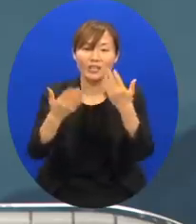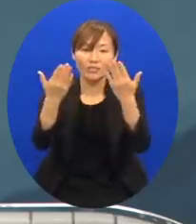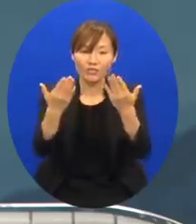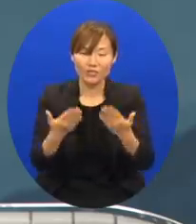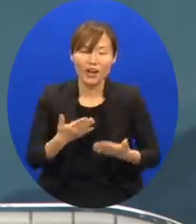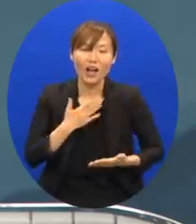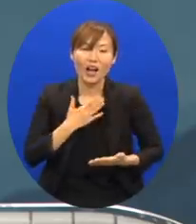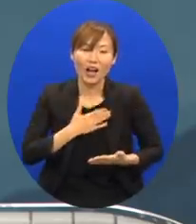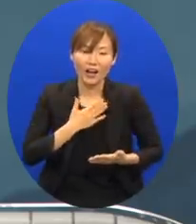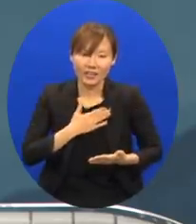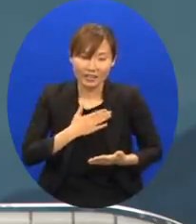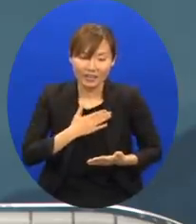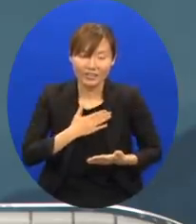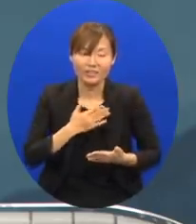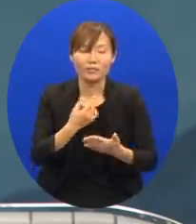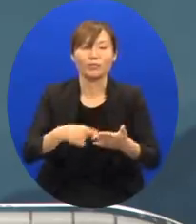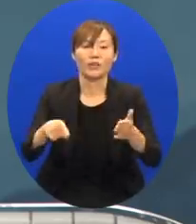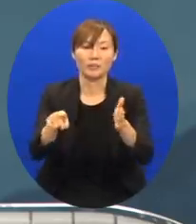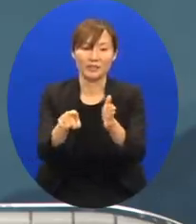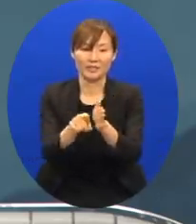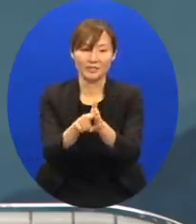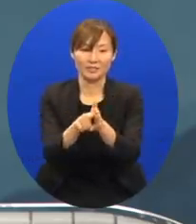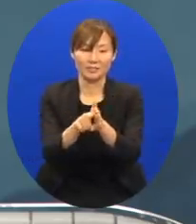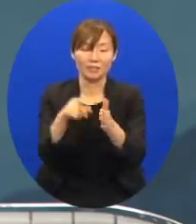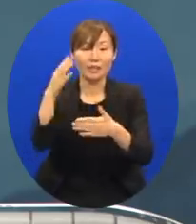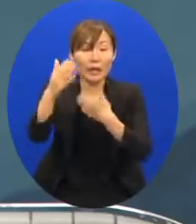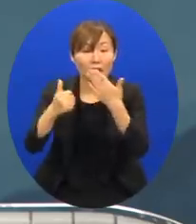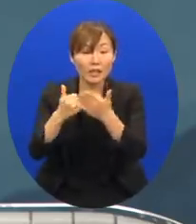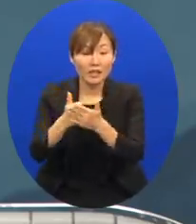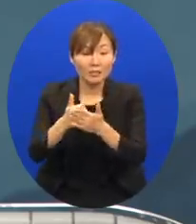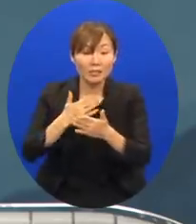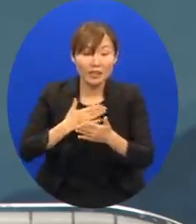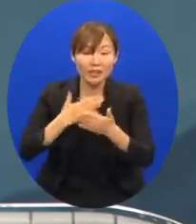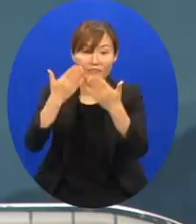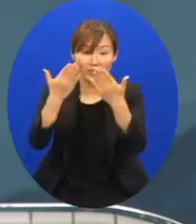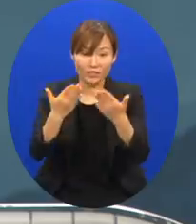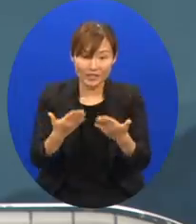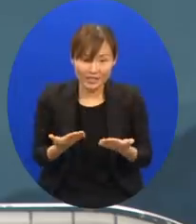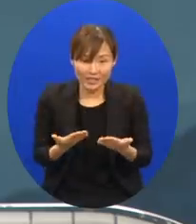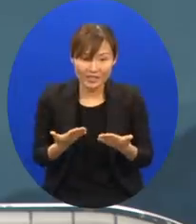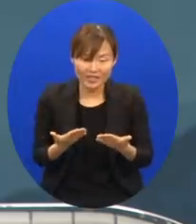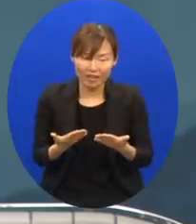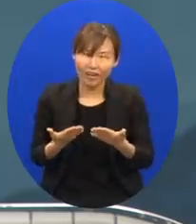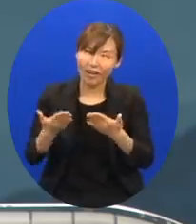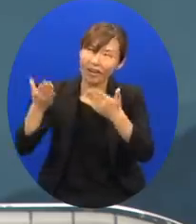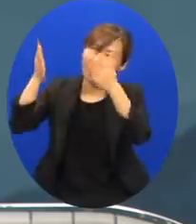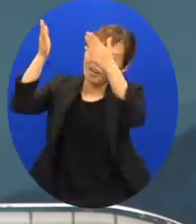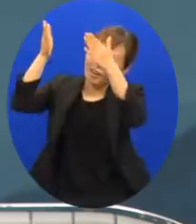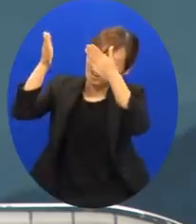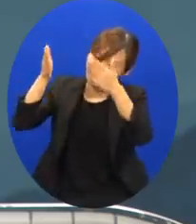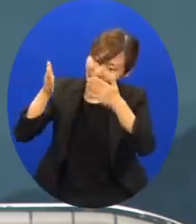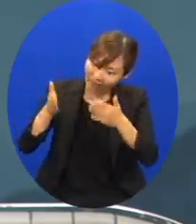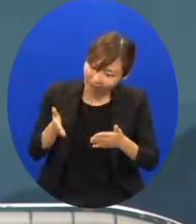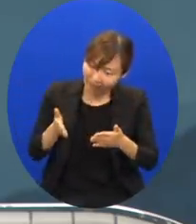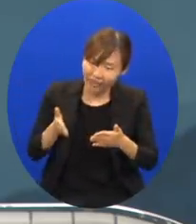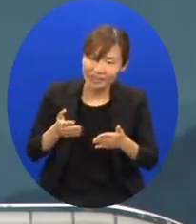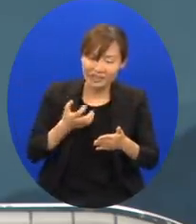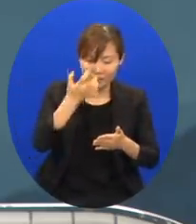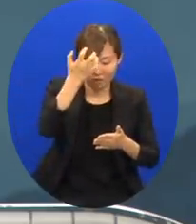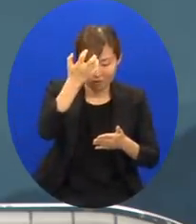알게 하려 하십니다 하나님이 내게 주시는 메시지를 내 안에 계신 성령께서 알게